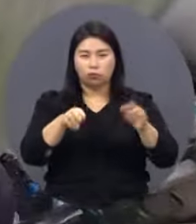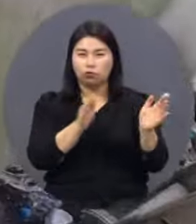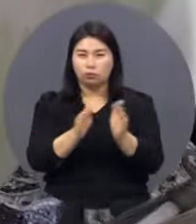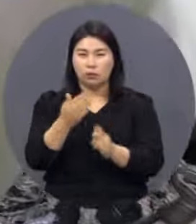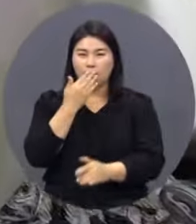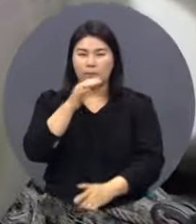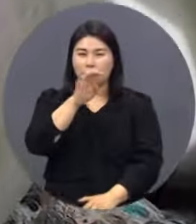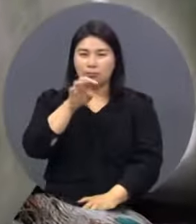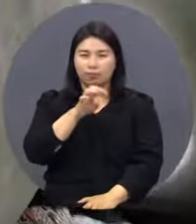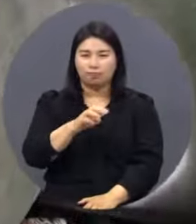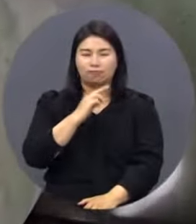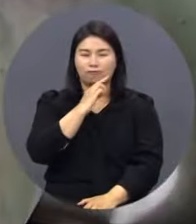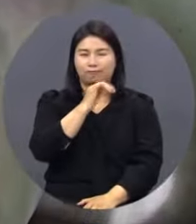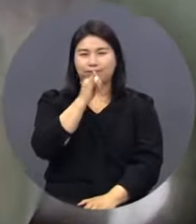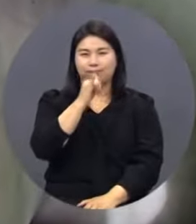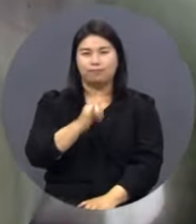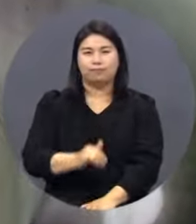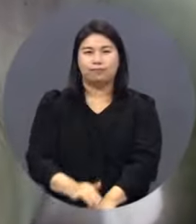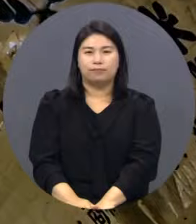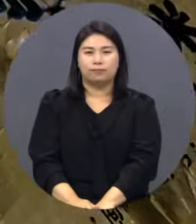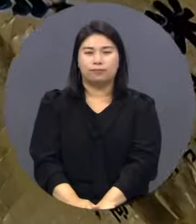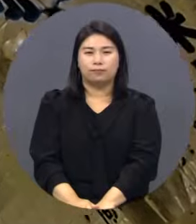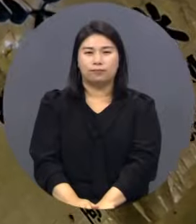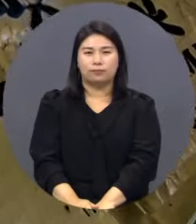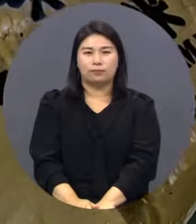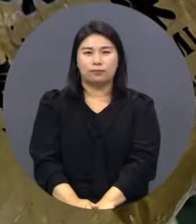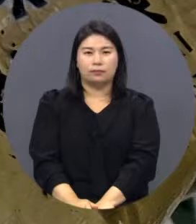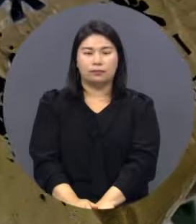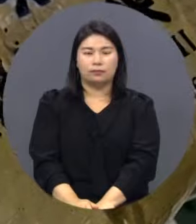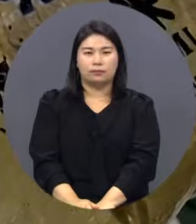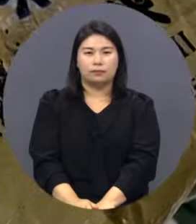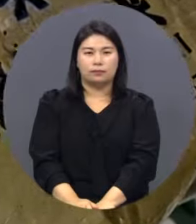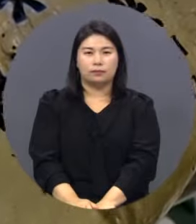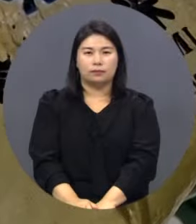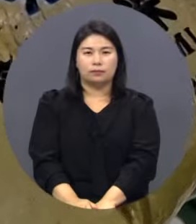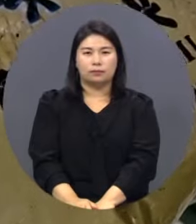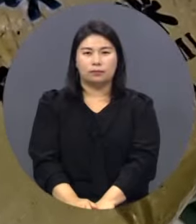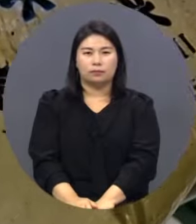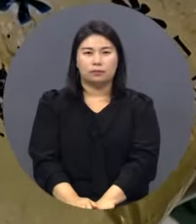마련이 가능할지 의문도 제기됩니다. MBC 뉴스 이소연입니다.